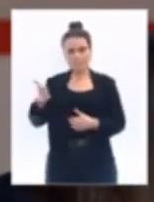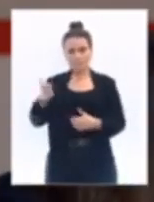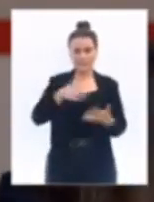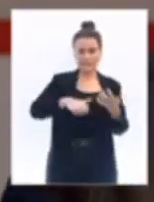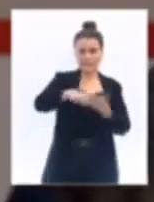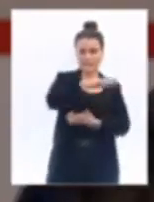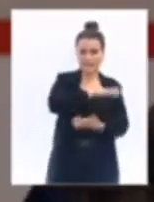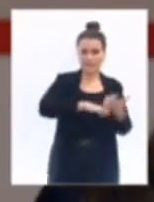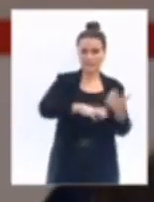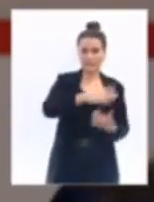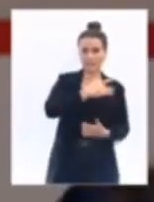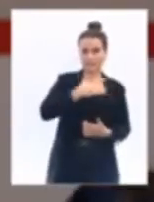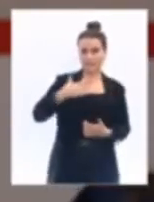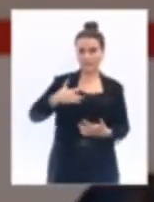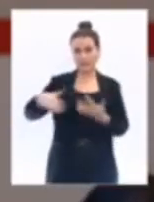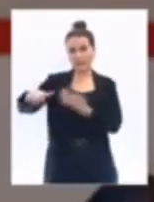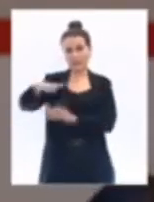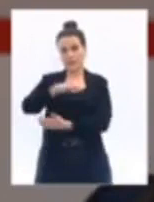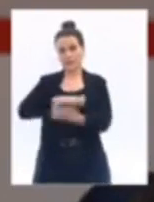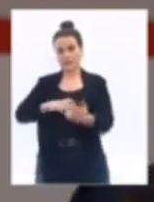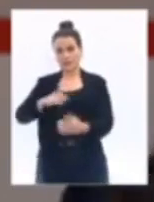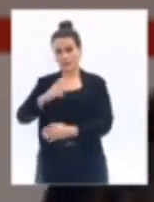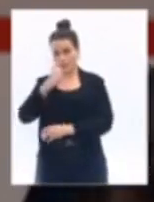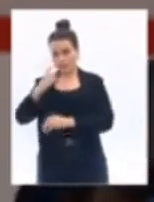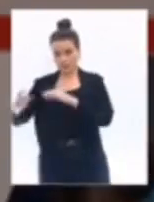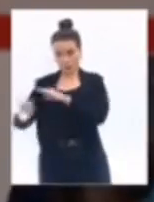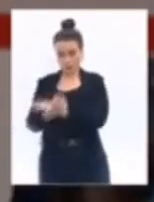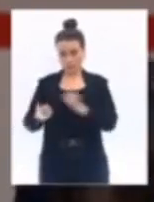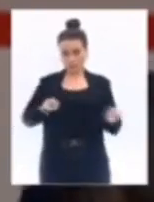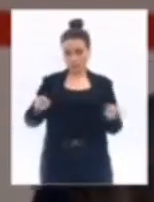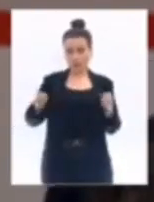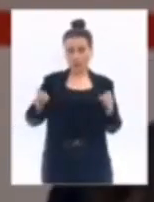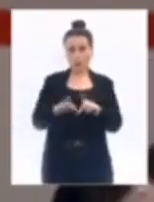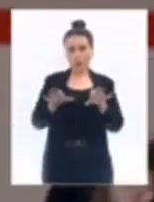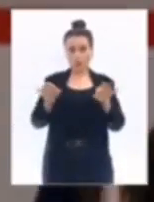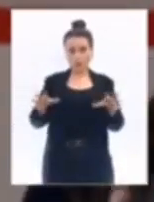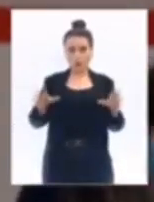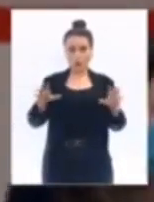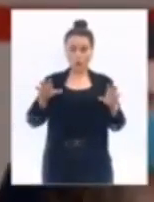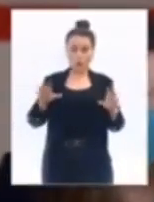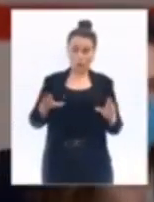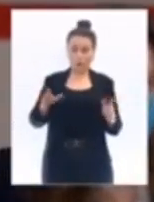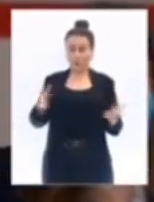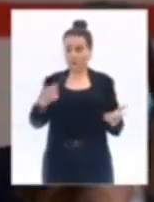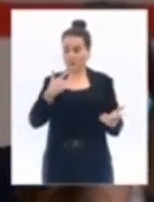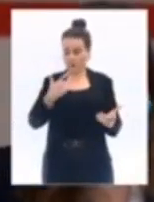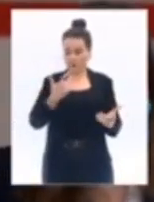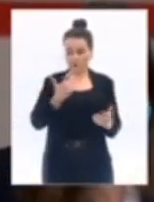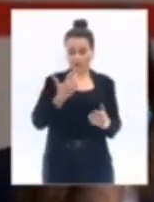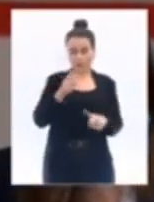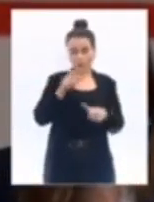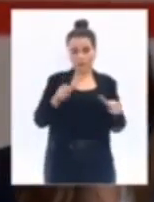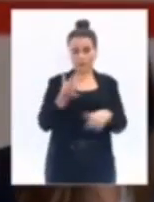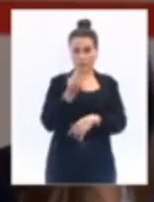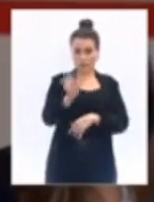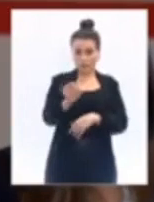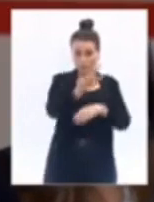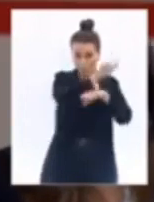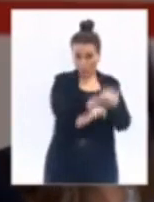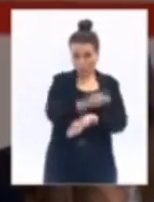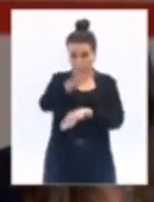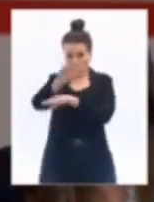question aussi sur cette attestation. On sait désormais que le virus circule beaucoup plus dans les lieux fermés. Est-ce que priver les gens de déplacement, en tout cas de